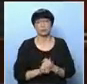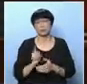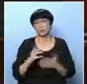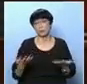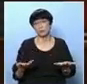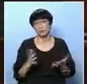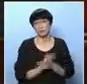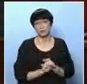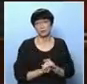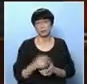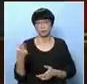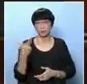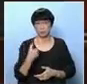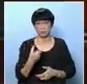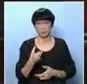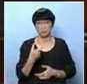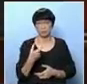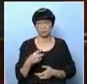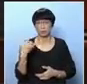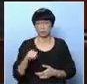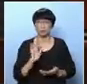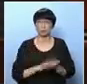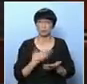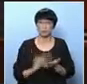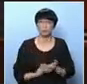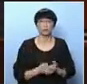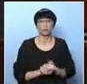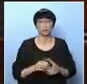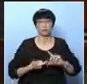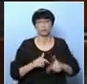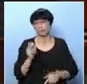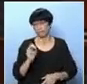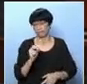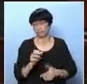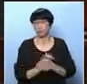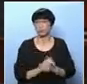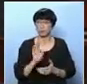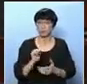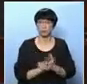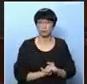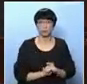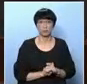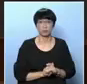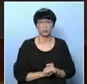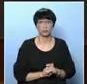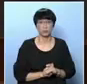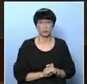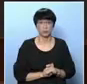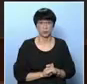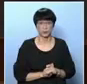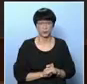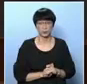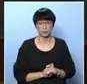算咧？俾幾多錢都唔夠。但係巧唔及唔怕舊，最緊要咧，我哋肯去用嗰、那個叫乜嘢